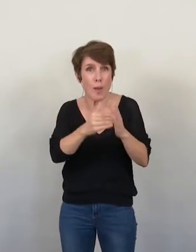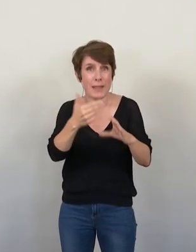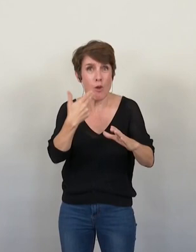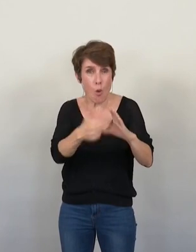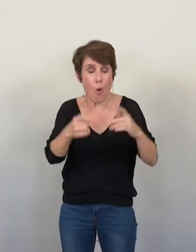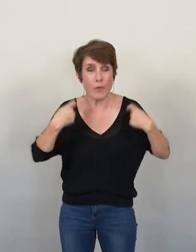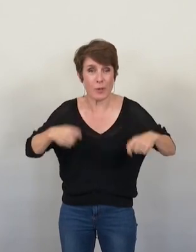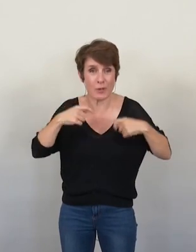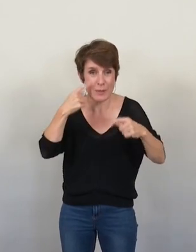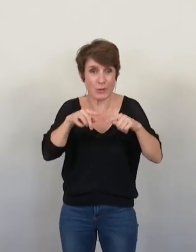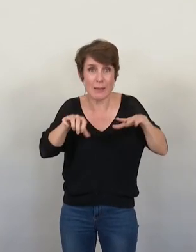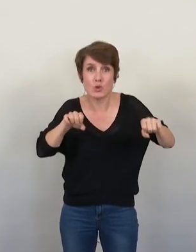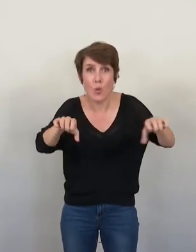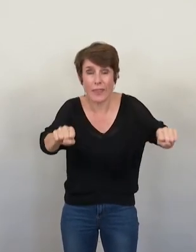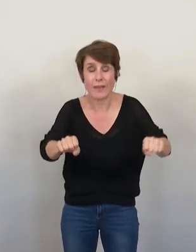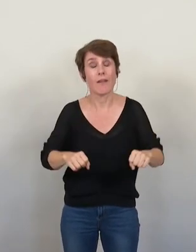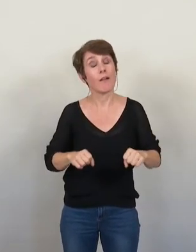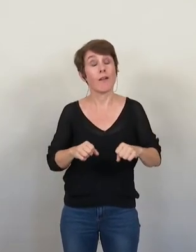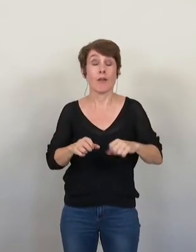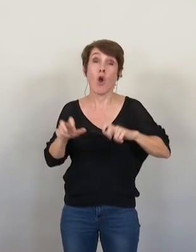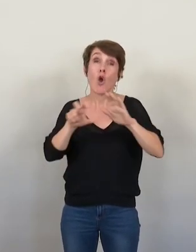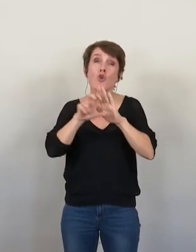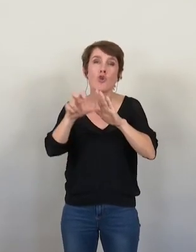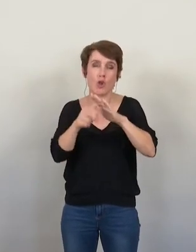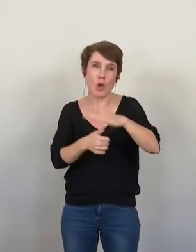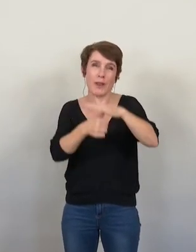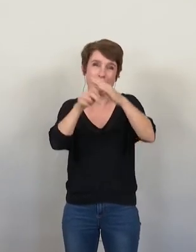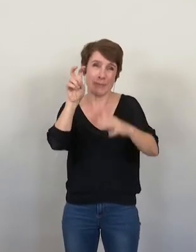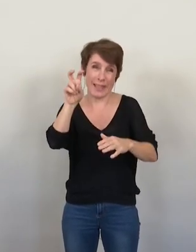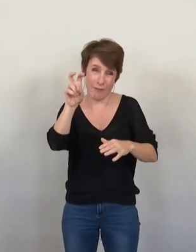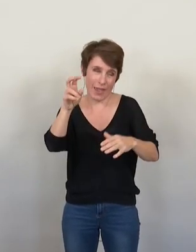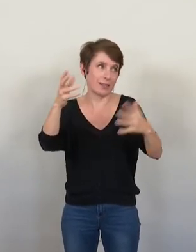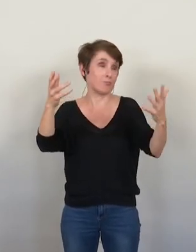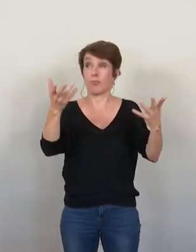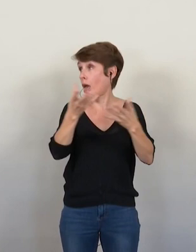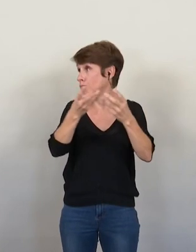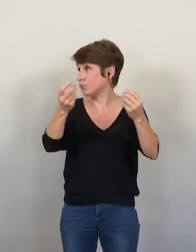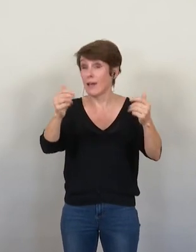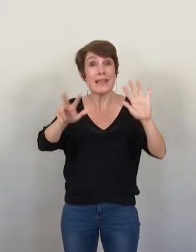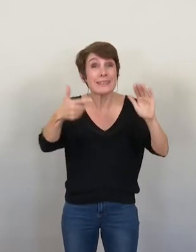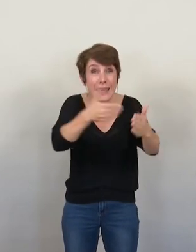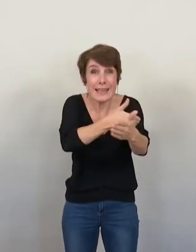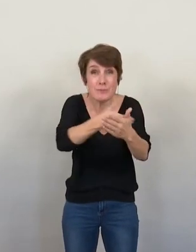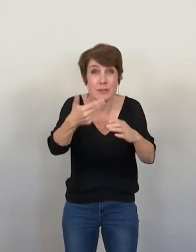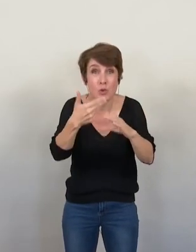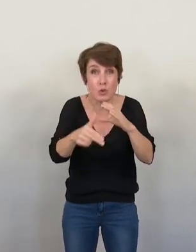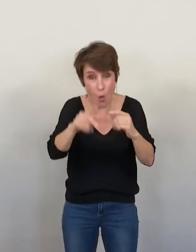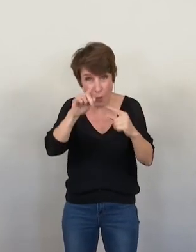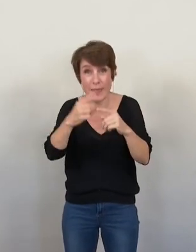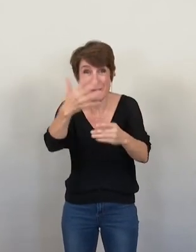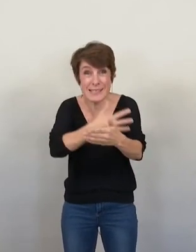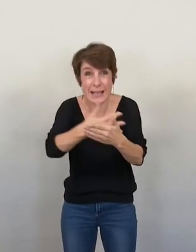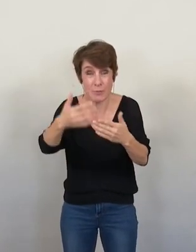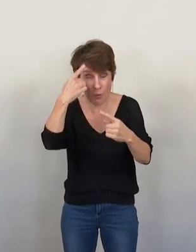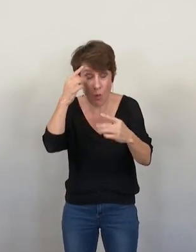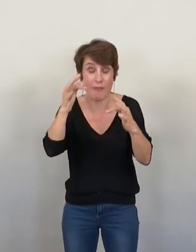l'heure grenob capital verte parlons-en puisque plus personne n'en parle 13 millions d'euros dont plus de 5 millions pour la communication et les